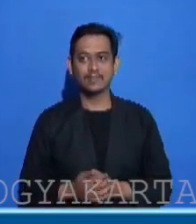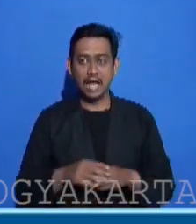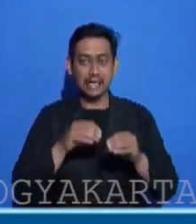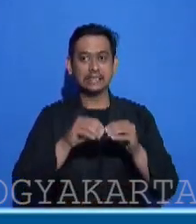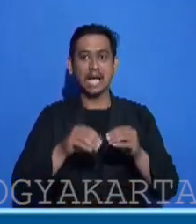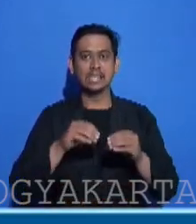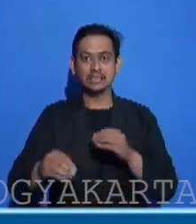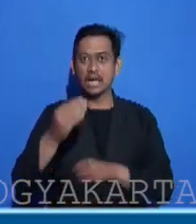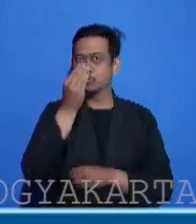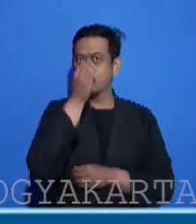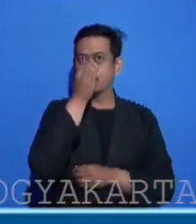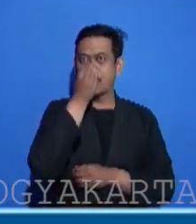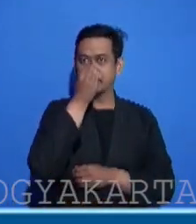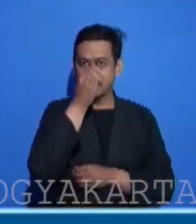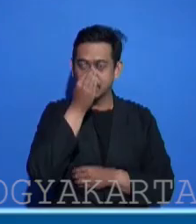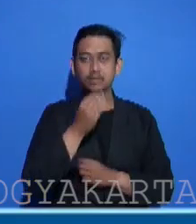kalebee